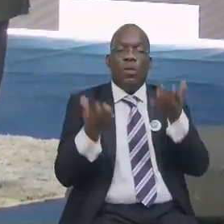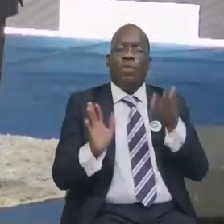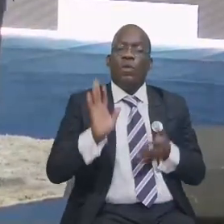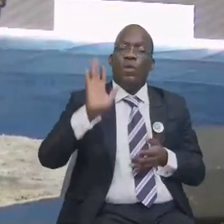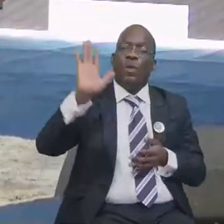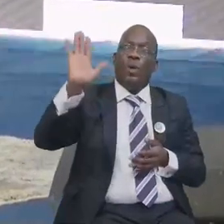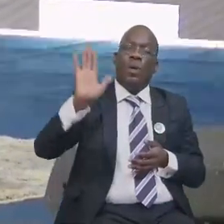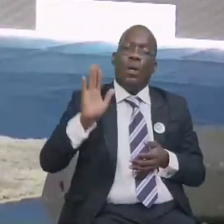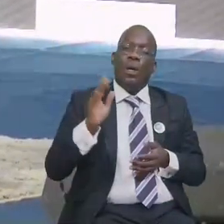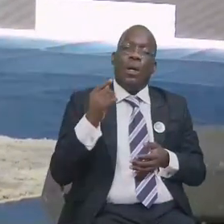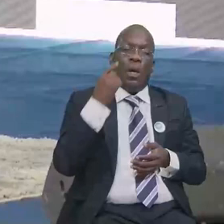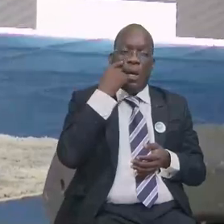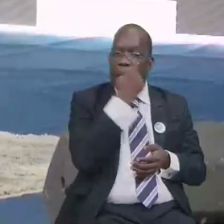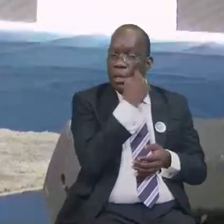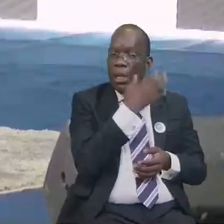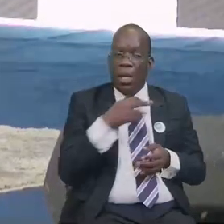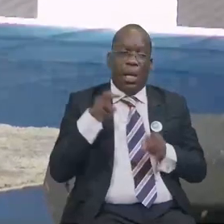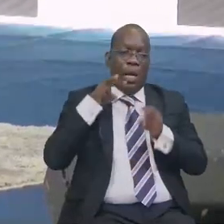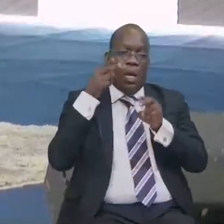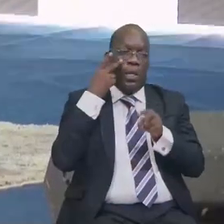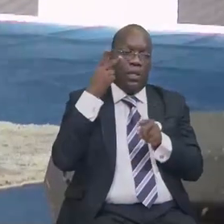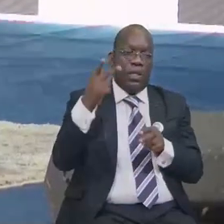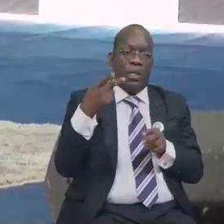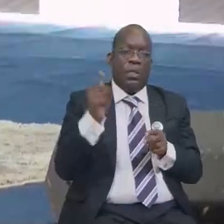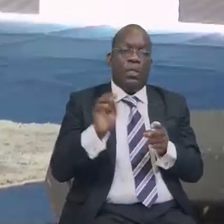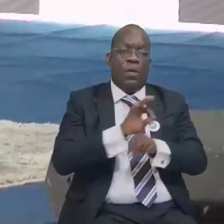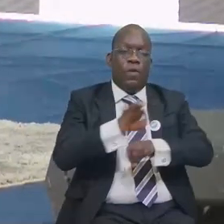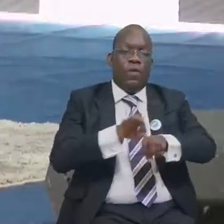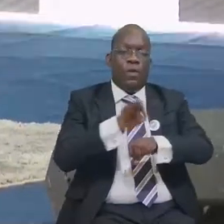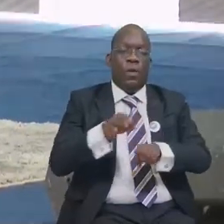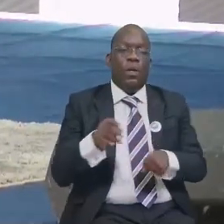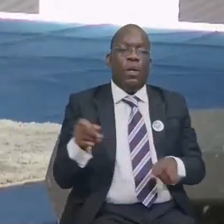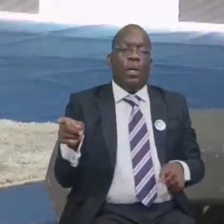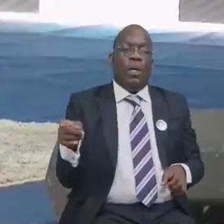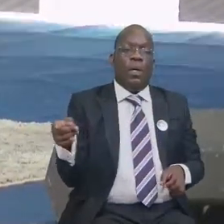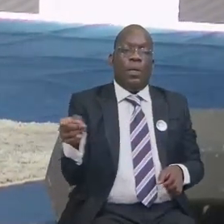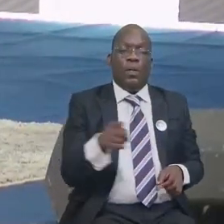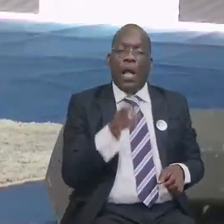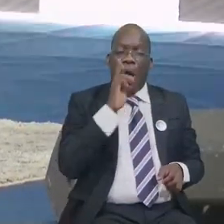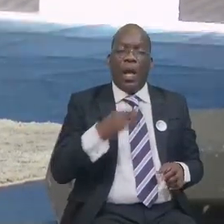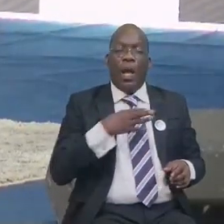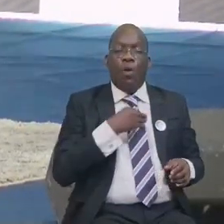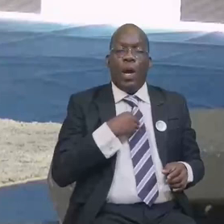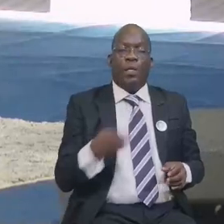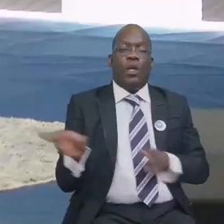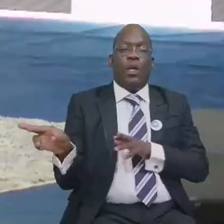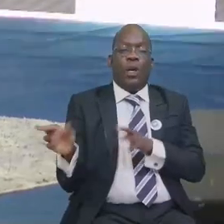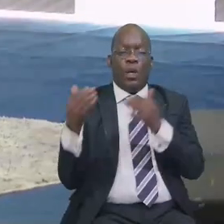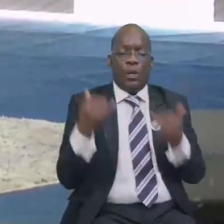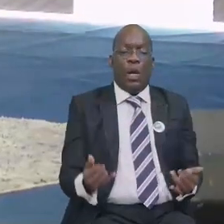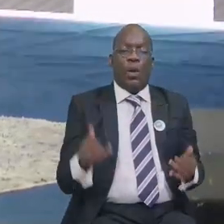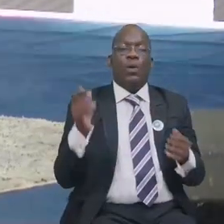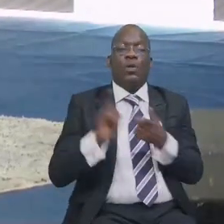champs qui déjà blanchissent pour la moisson. Verset 36. Celui